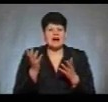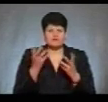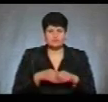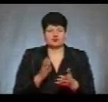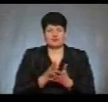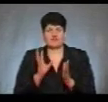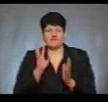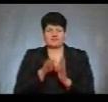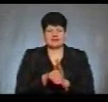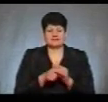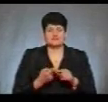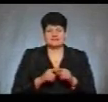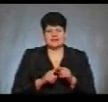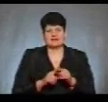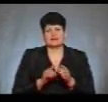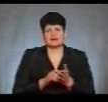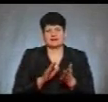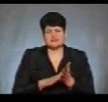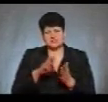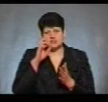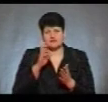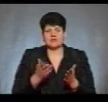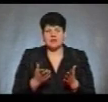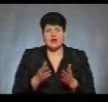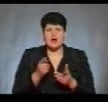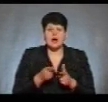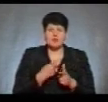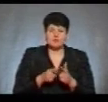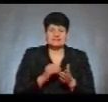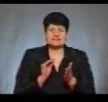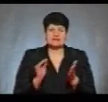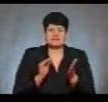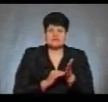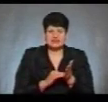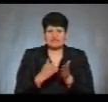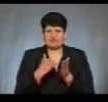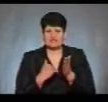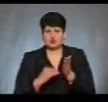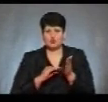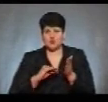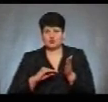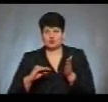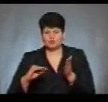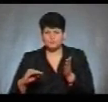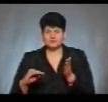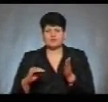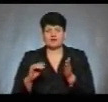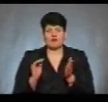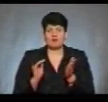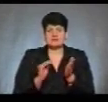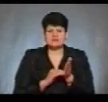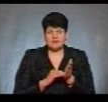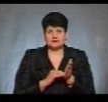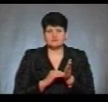цього Державного реєстру виборців, або записати його внизу списку виборців ручкою, тобто вписати його, якщо